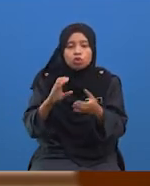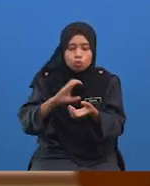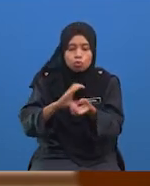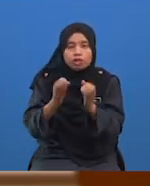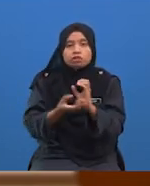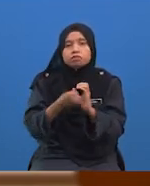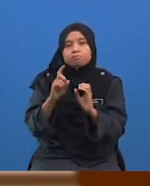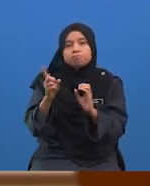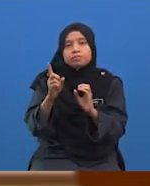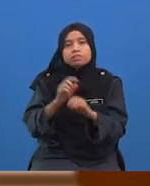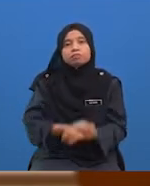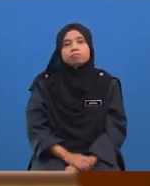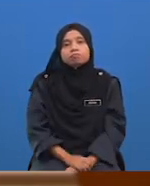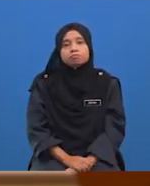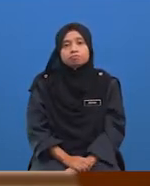di sana.